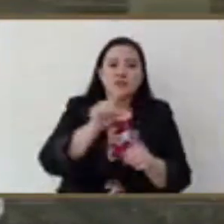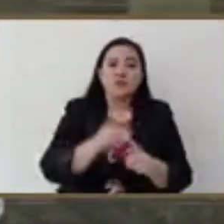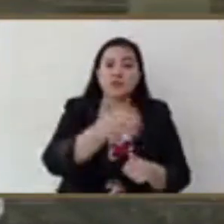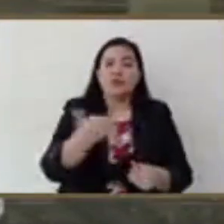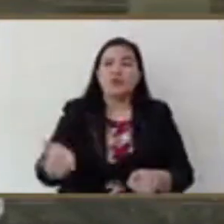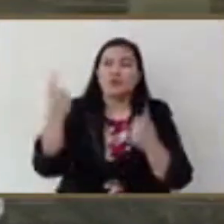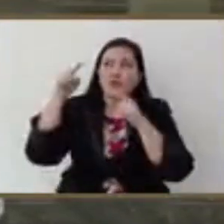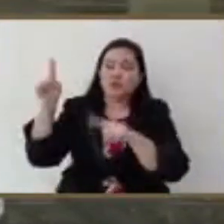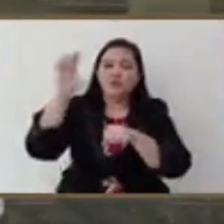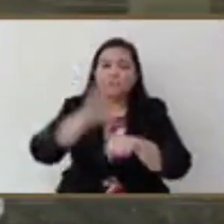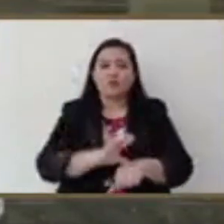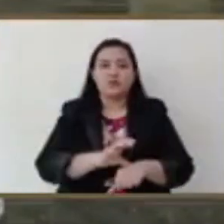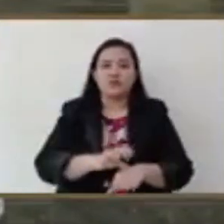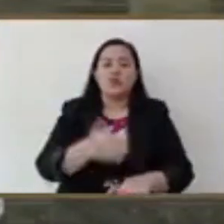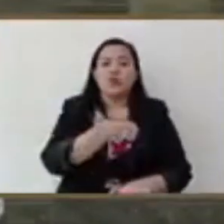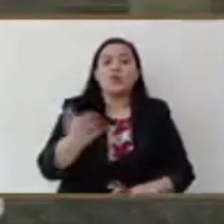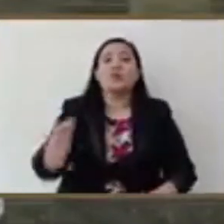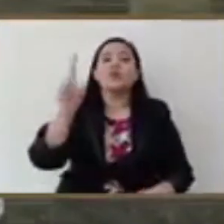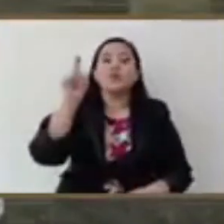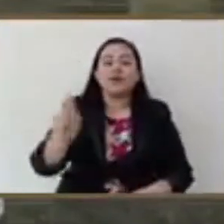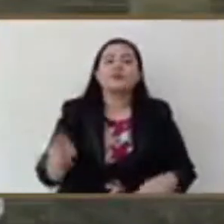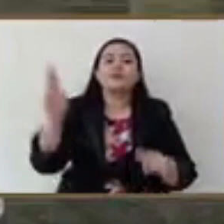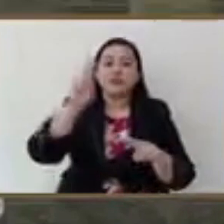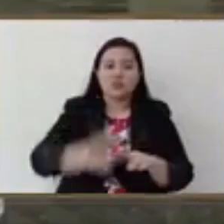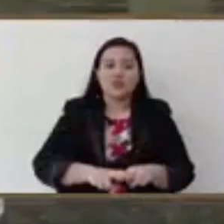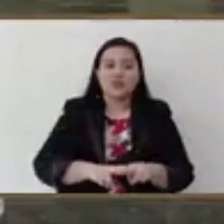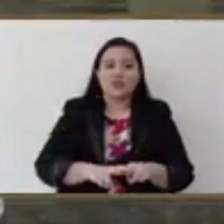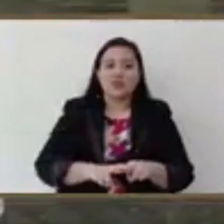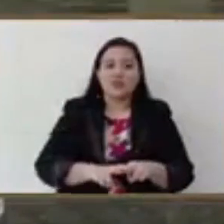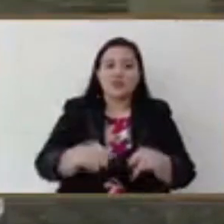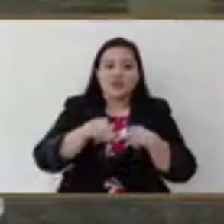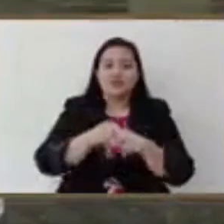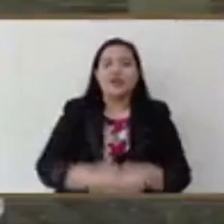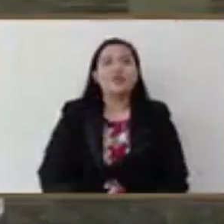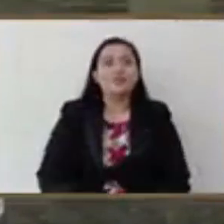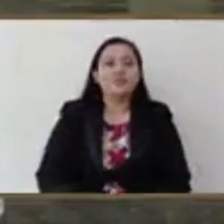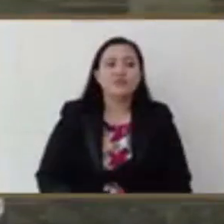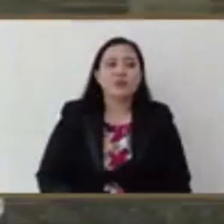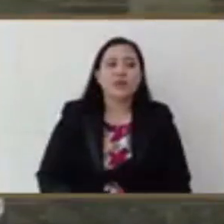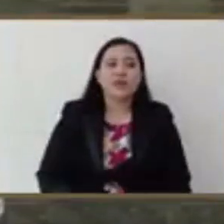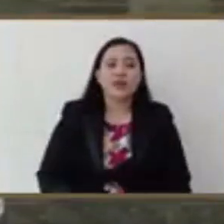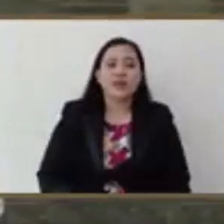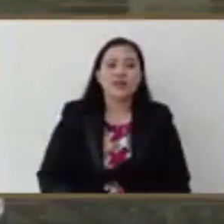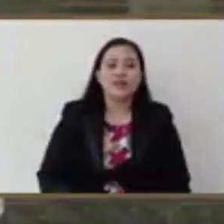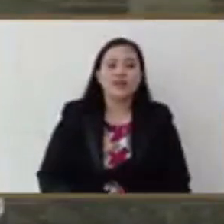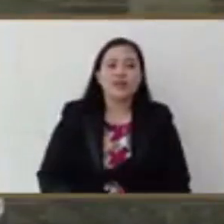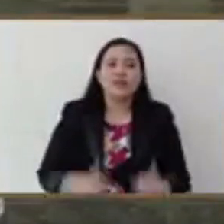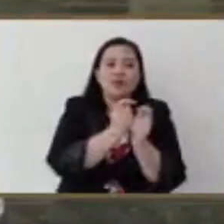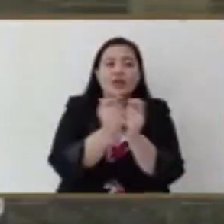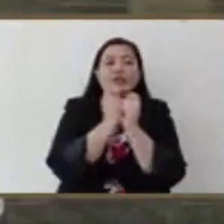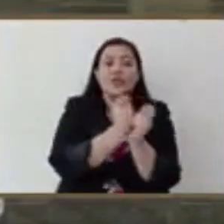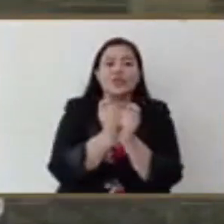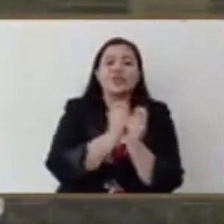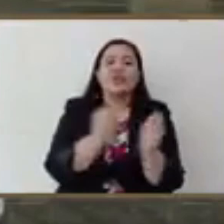Bakit? Because lahat kami, ito'y nagsasabi, anak, iisa ang naririnig natin. Iyang pagkain na yan ay pagkain nating